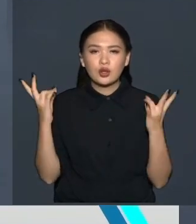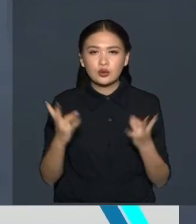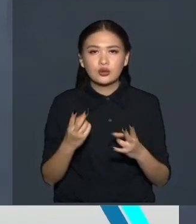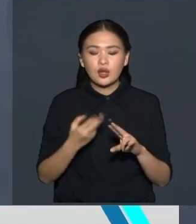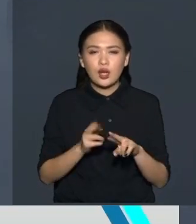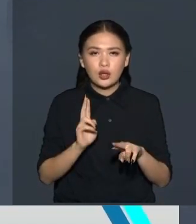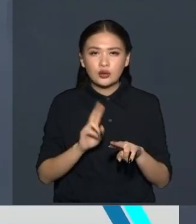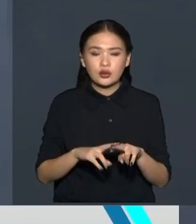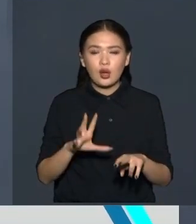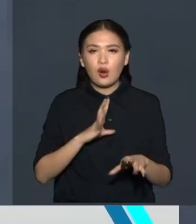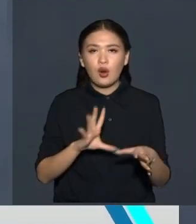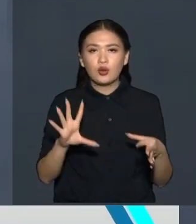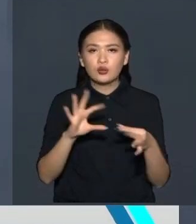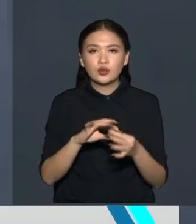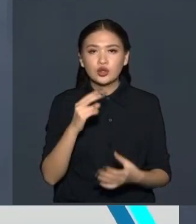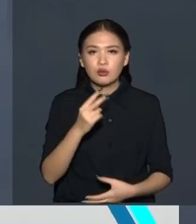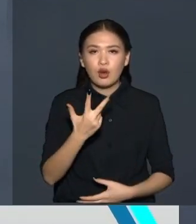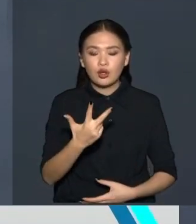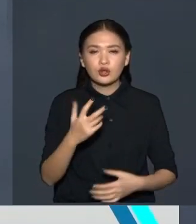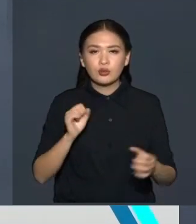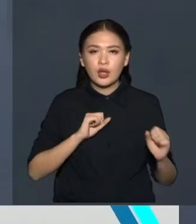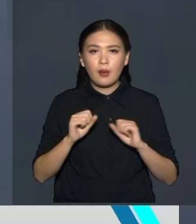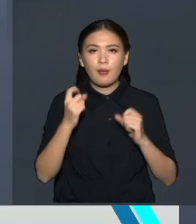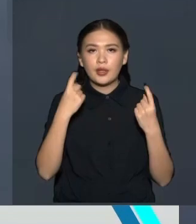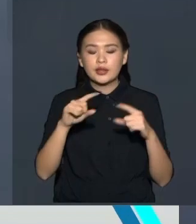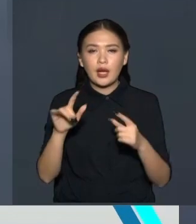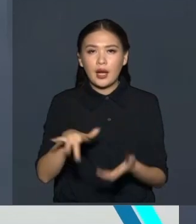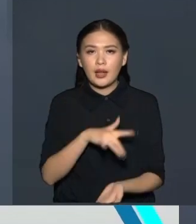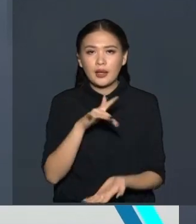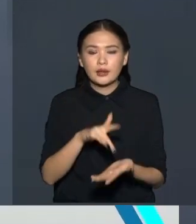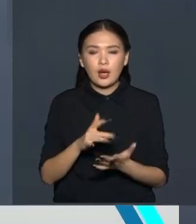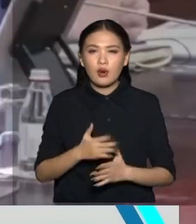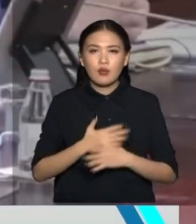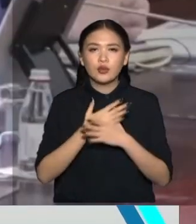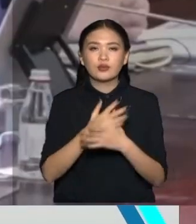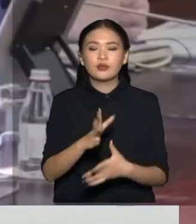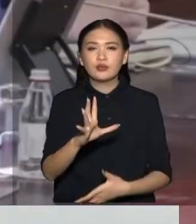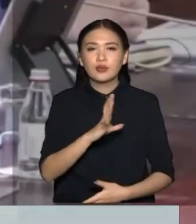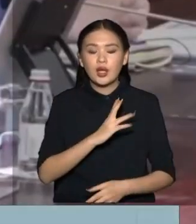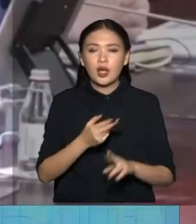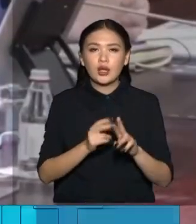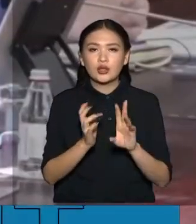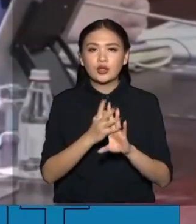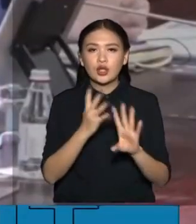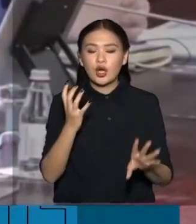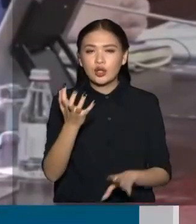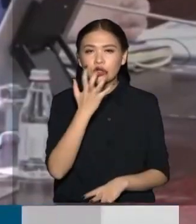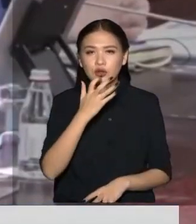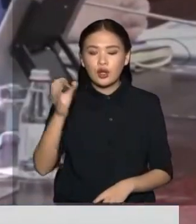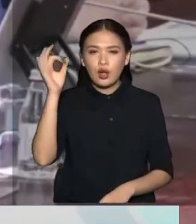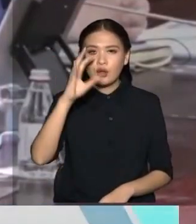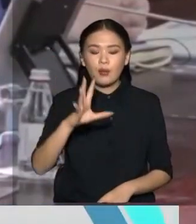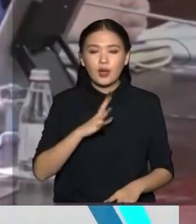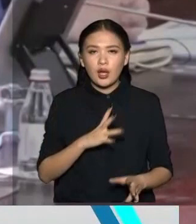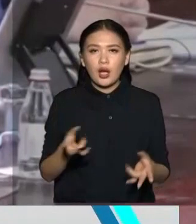Сол үшін қосымша тағы да 23 бригада басқа қалалардан көмекке келді. Сонымен қатар, жылсыз қалып отырған